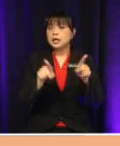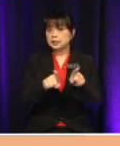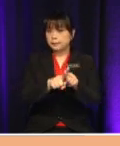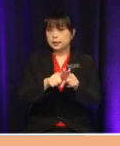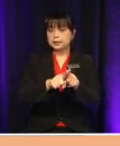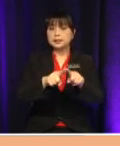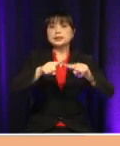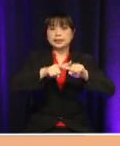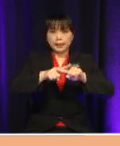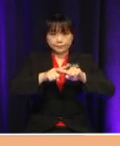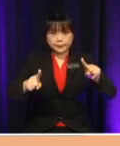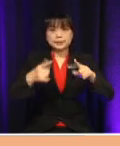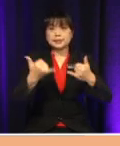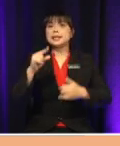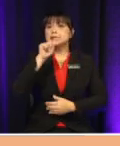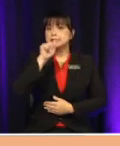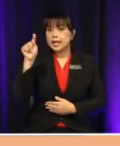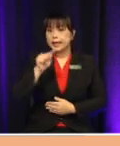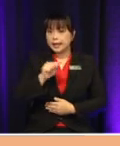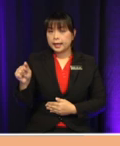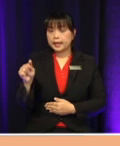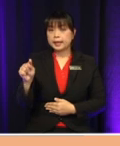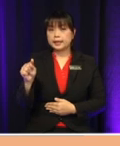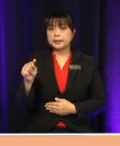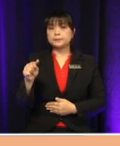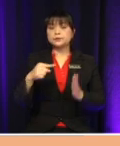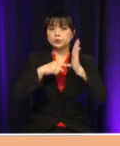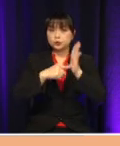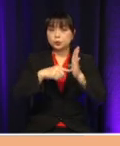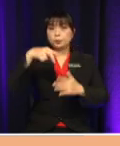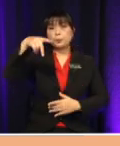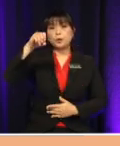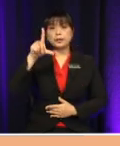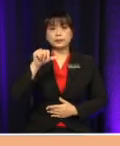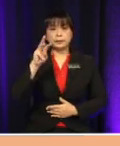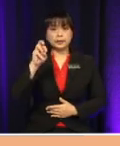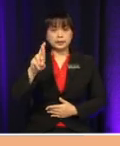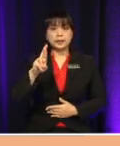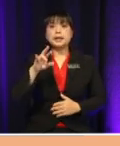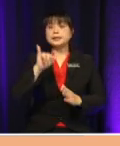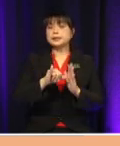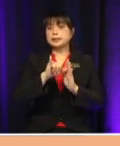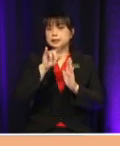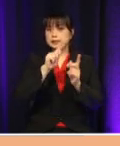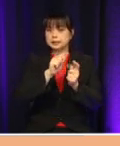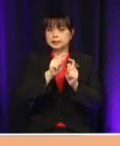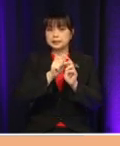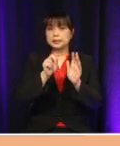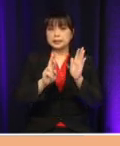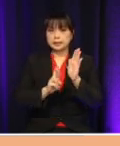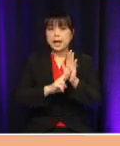sudah berangsur menjadi panjang yang terbentuk melalui proses kondensasi Ini semua adalah